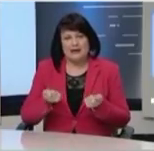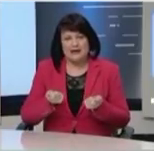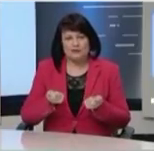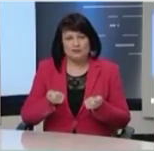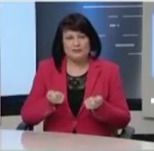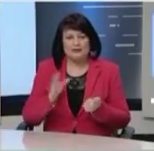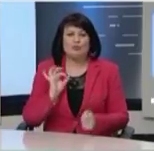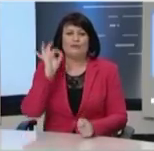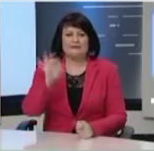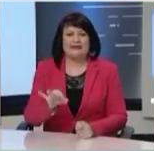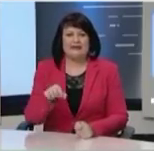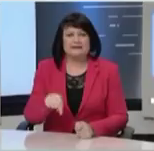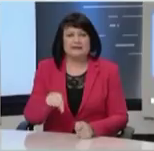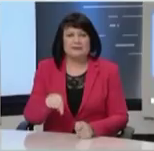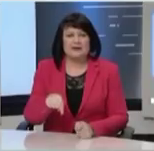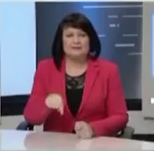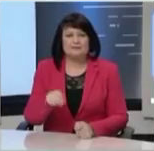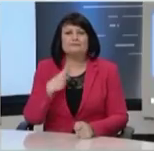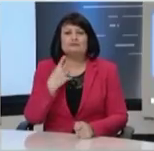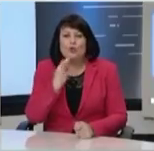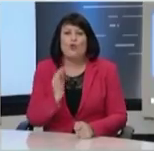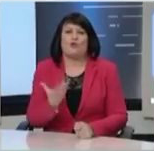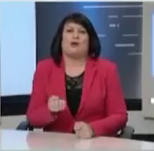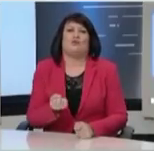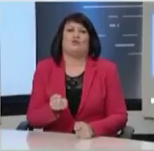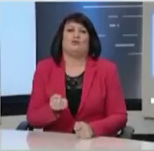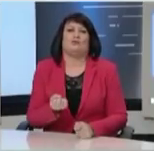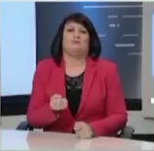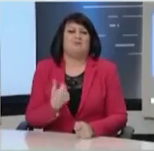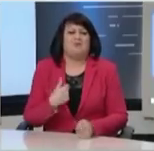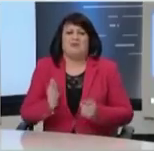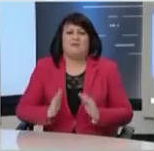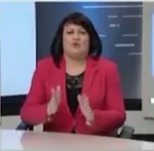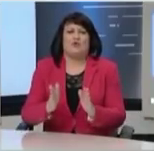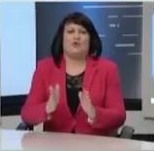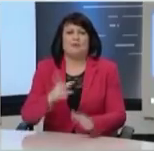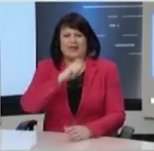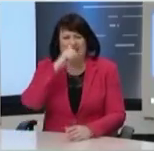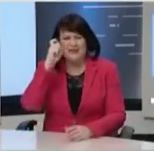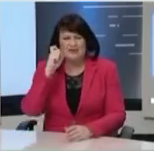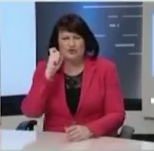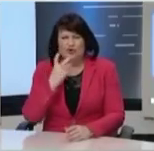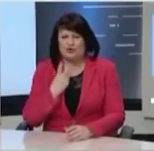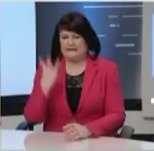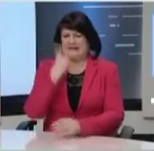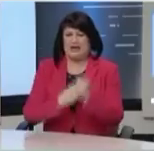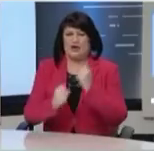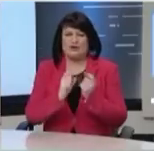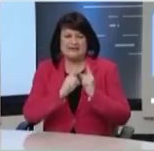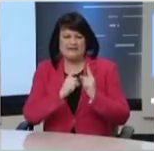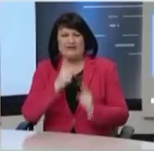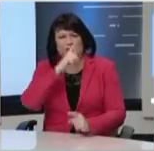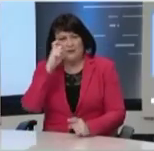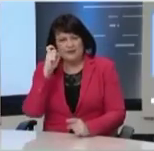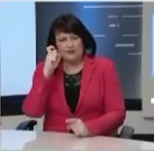σε αυτό το σημείο είχαν έναν σκοπό. Δεν προχωρήσαμε σε έναν δύσκολο συμβιβασμό 3 χρόνια πριν, απλά και